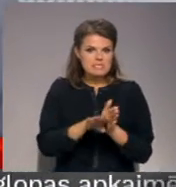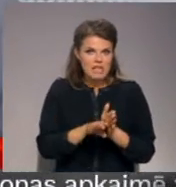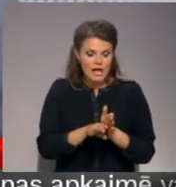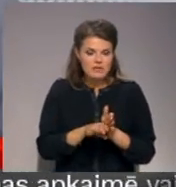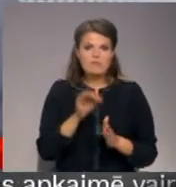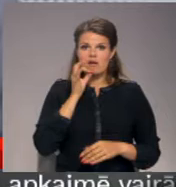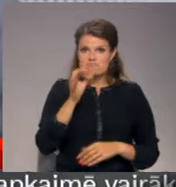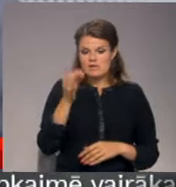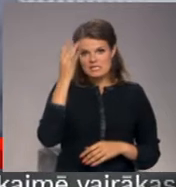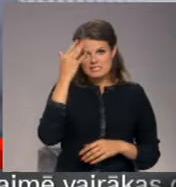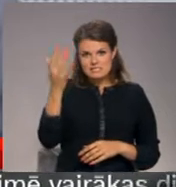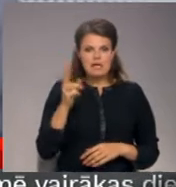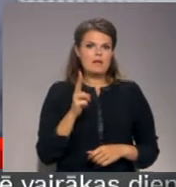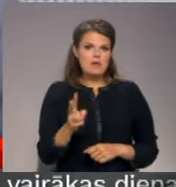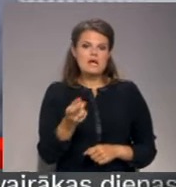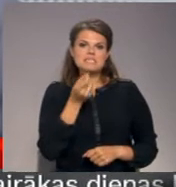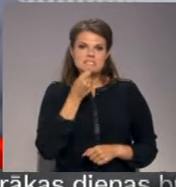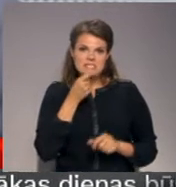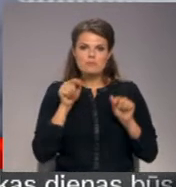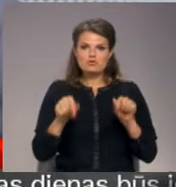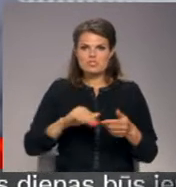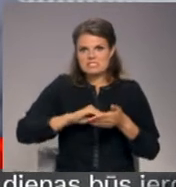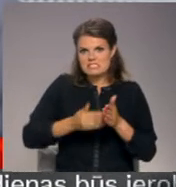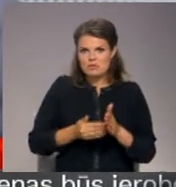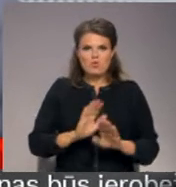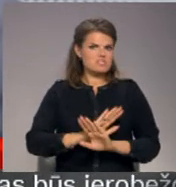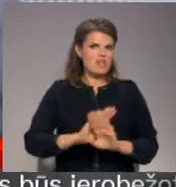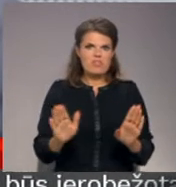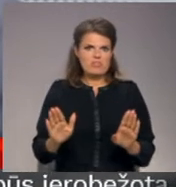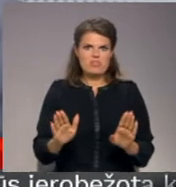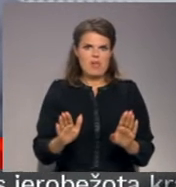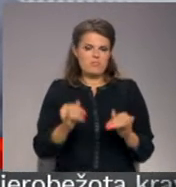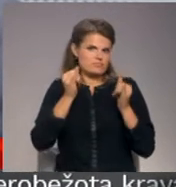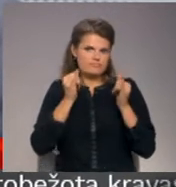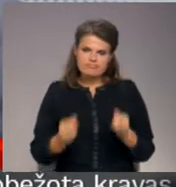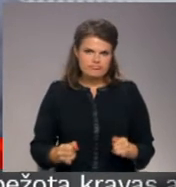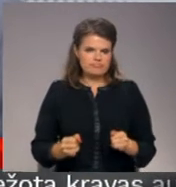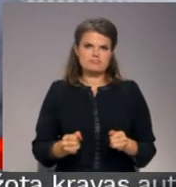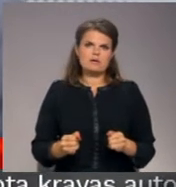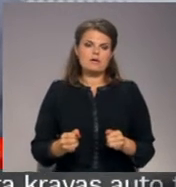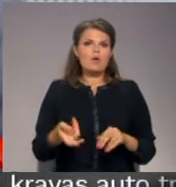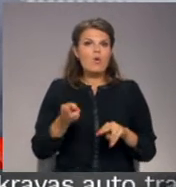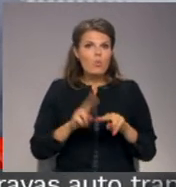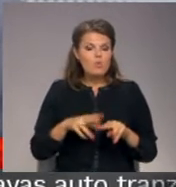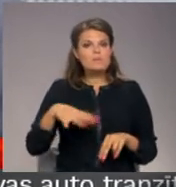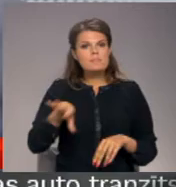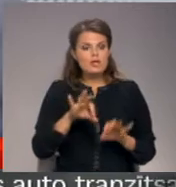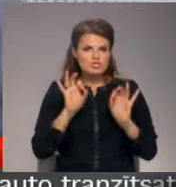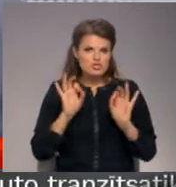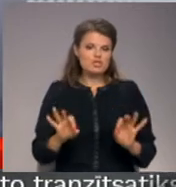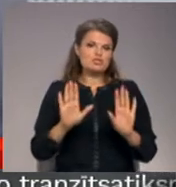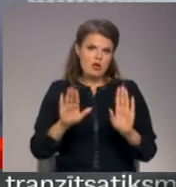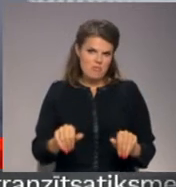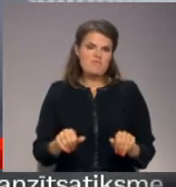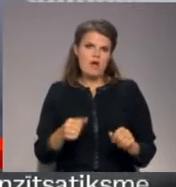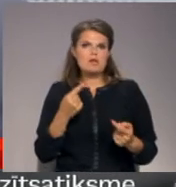ceram, ka 9. septembrī šī situācija nebūs krasi pasliktinājusies, un mēs tiešām varam